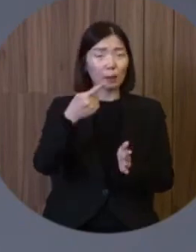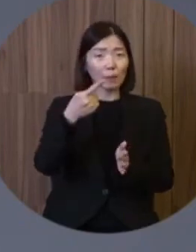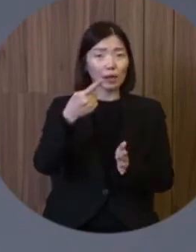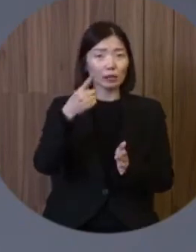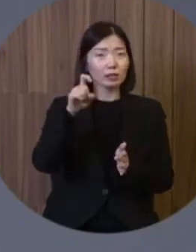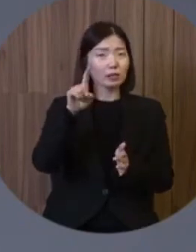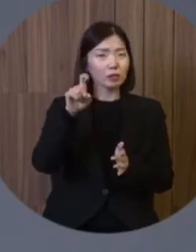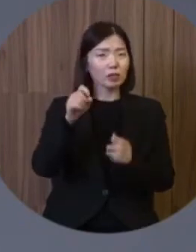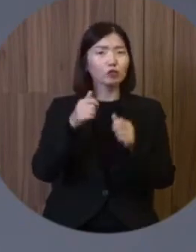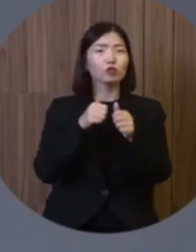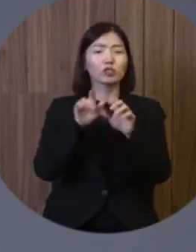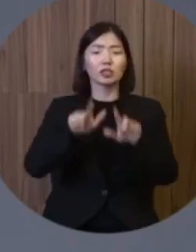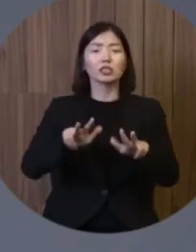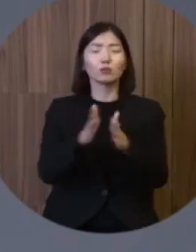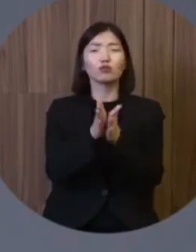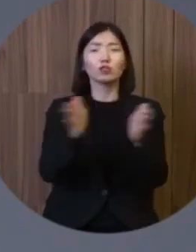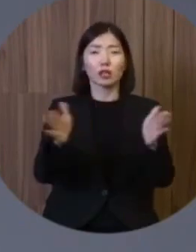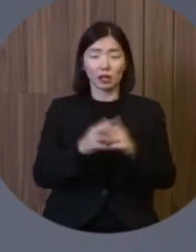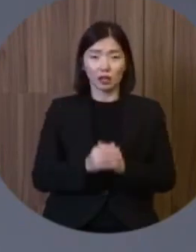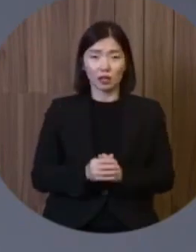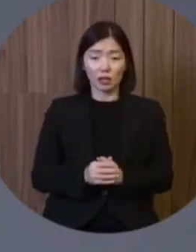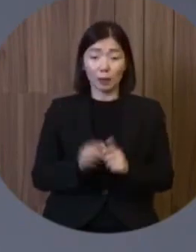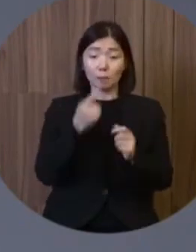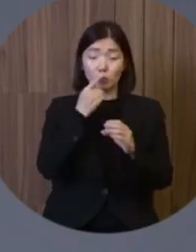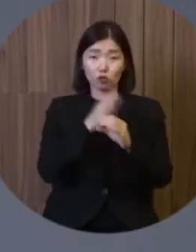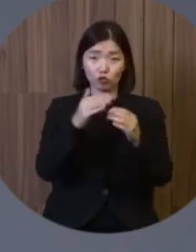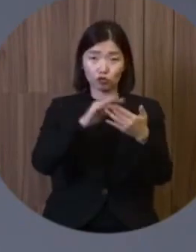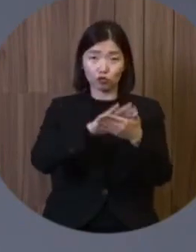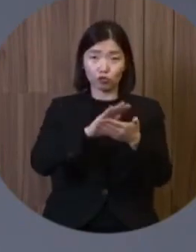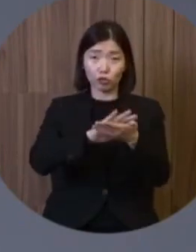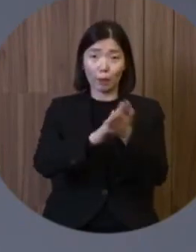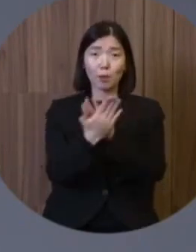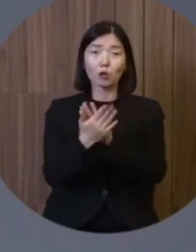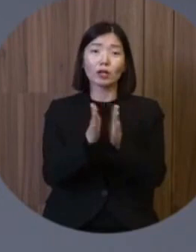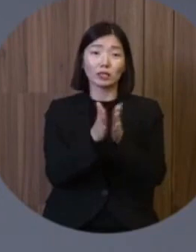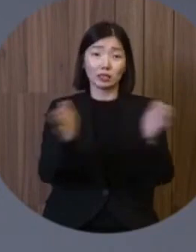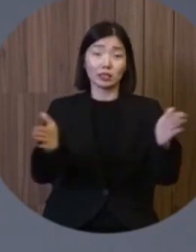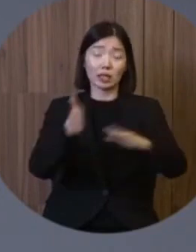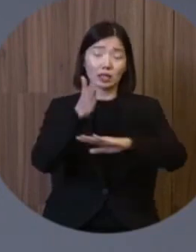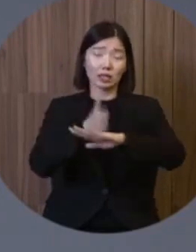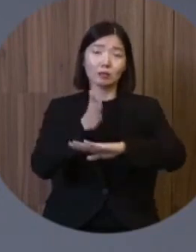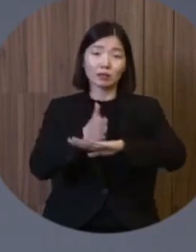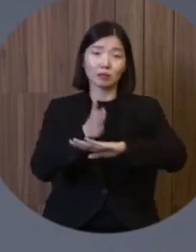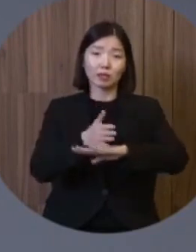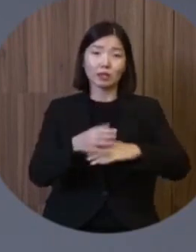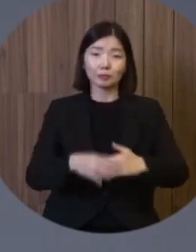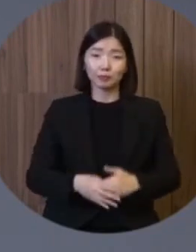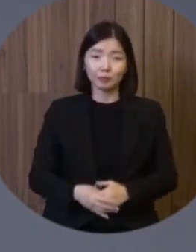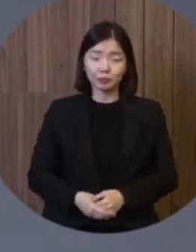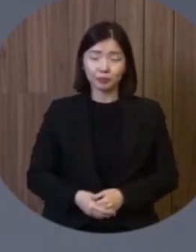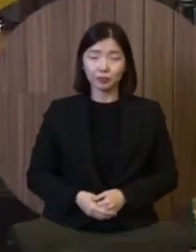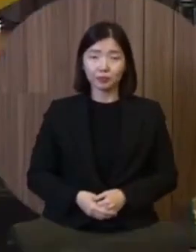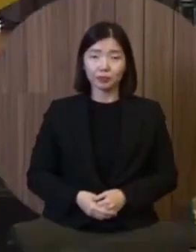311일 이제 출발할 때입니다. 민주당의 변화의 시작, 송영길입니다. 감사합니다.